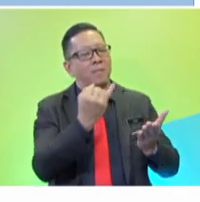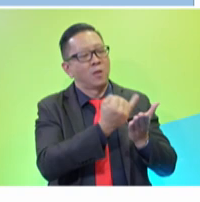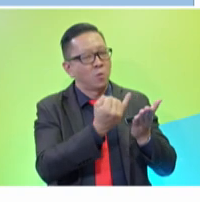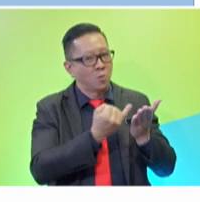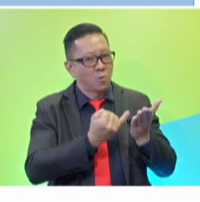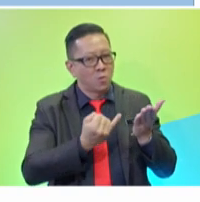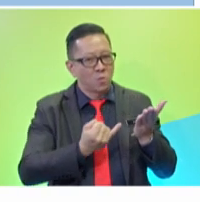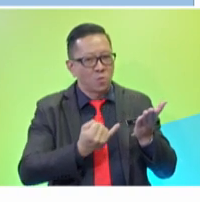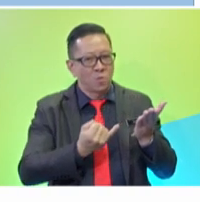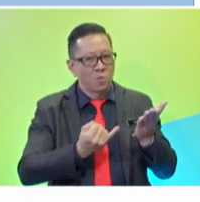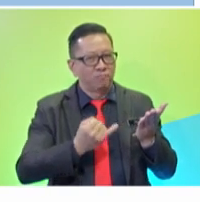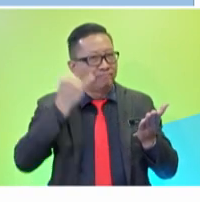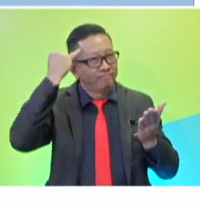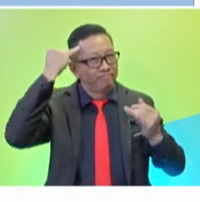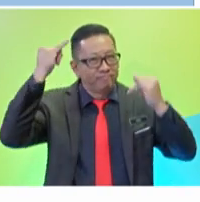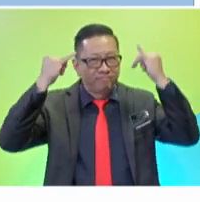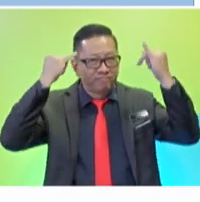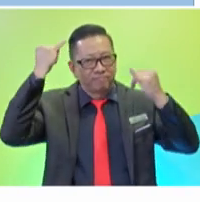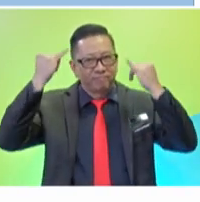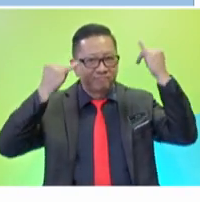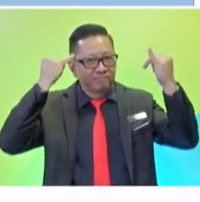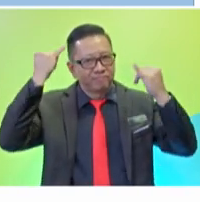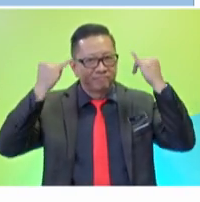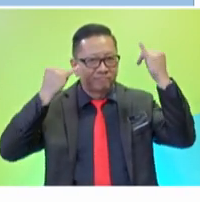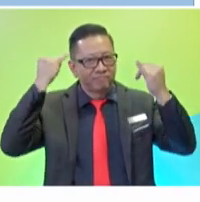imajinasi kita bayangin